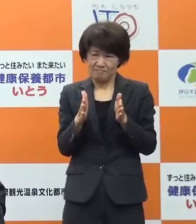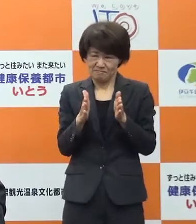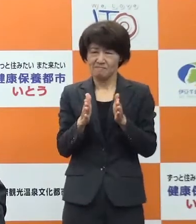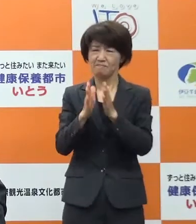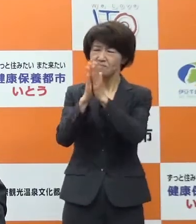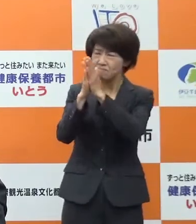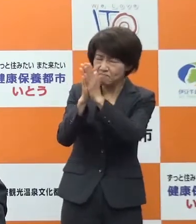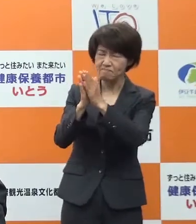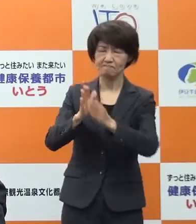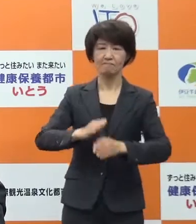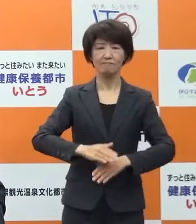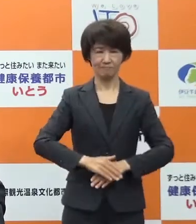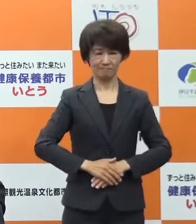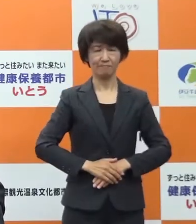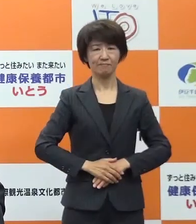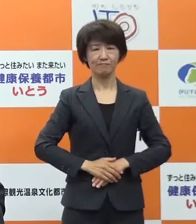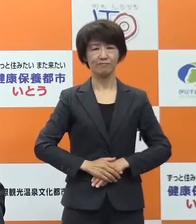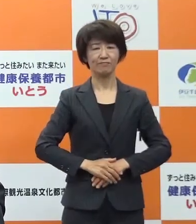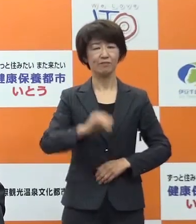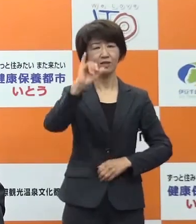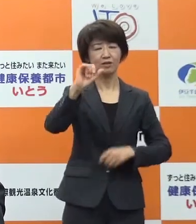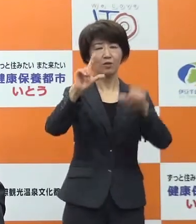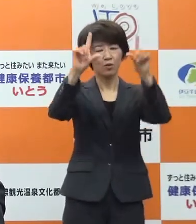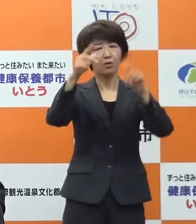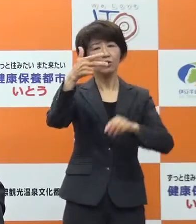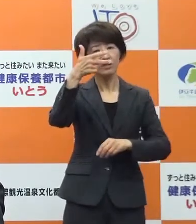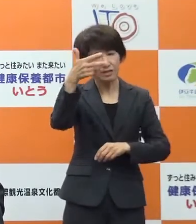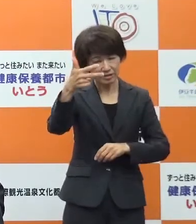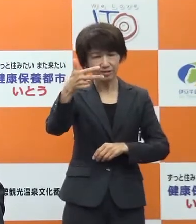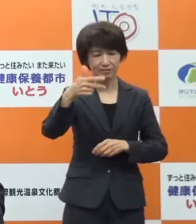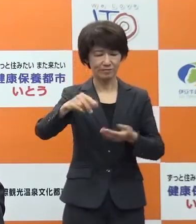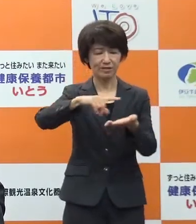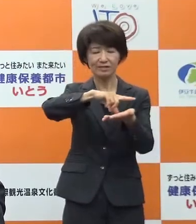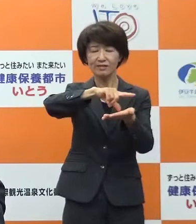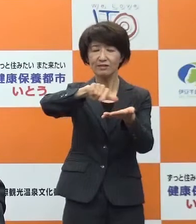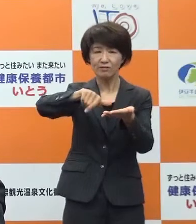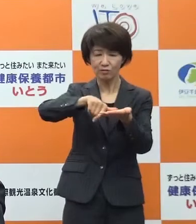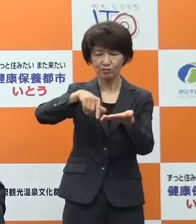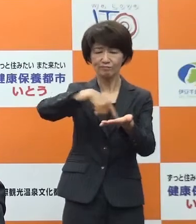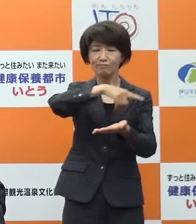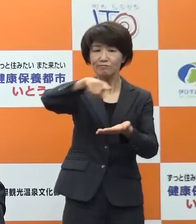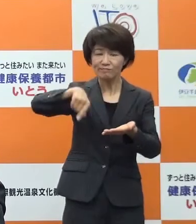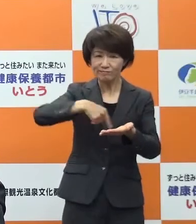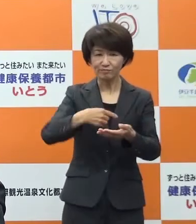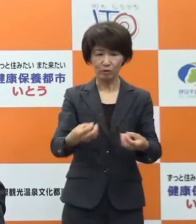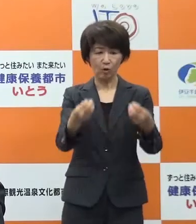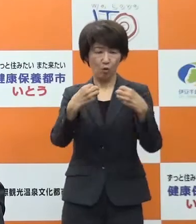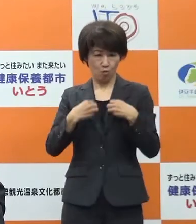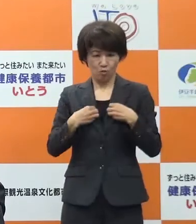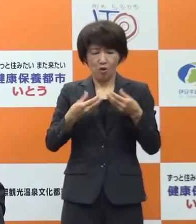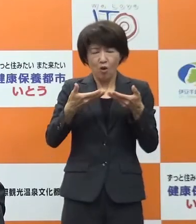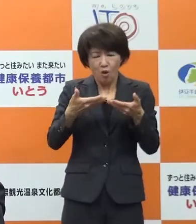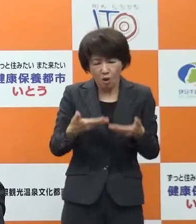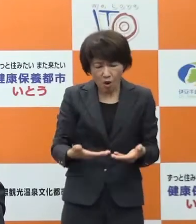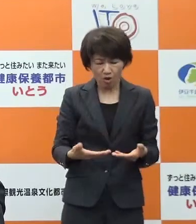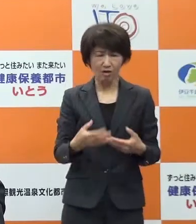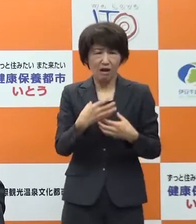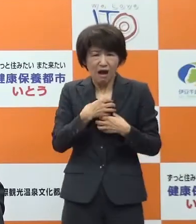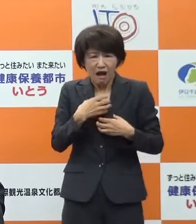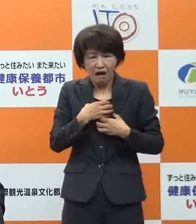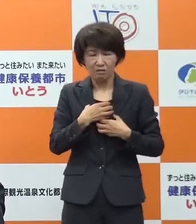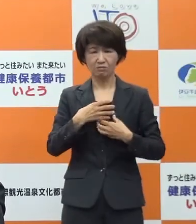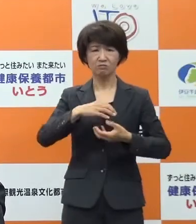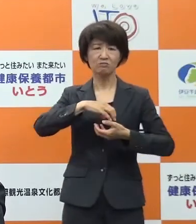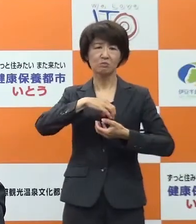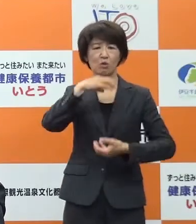。伊東市をはじめ地方には重症化リスクが高いと言われる